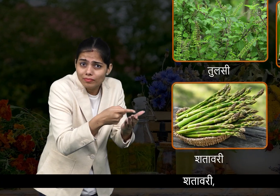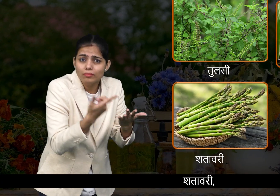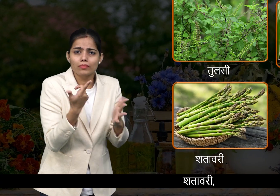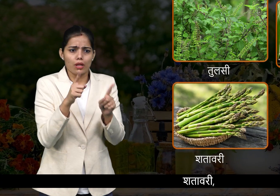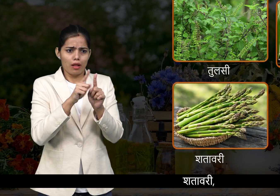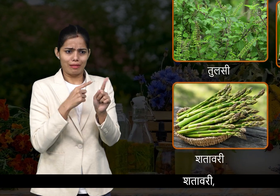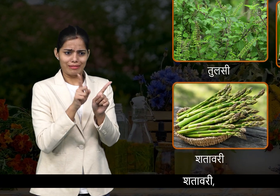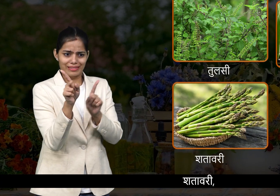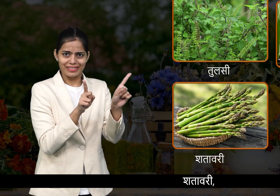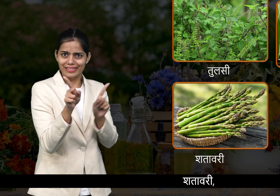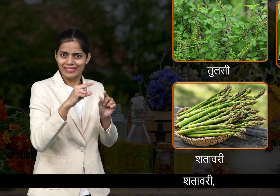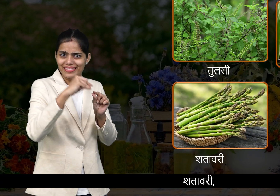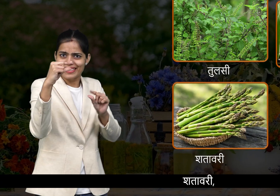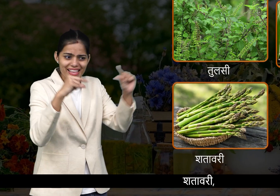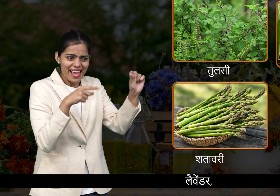शतावरी,